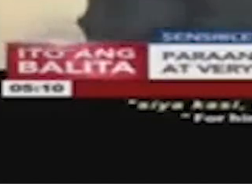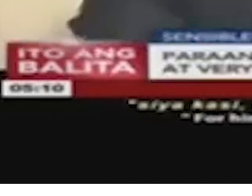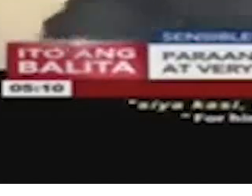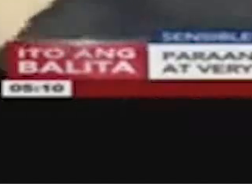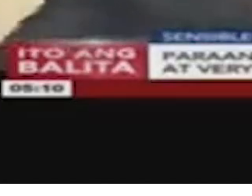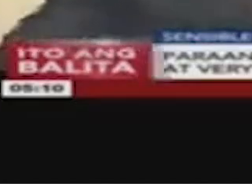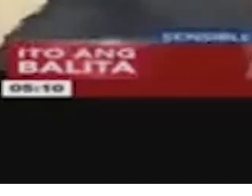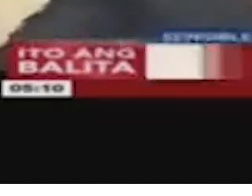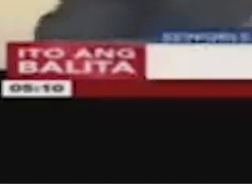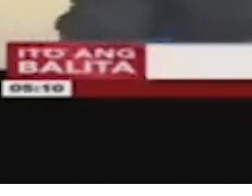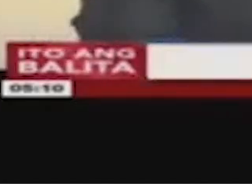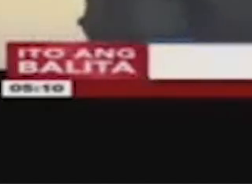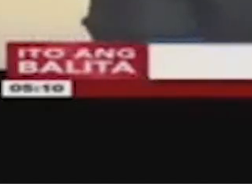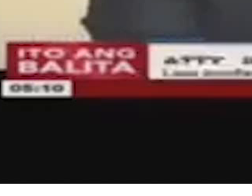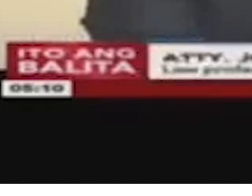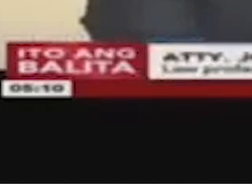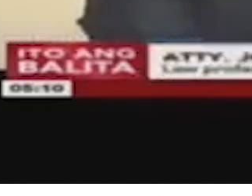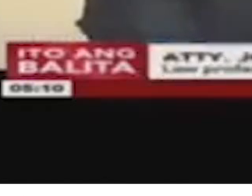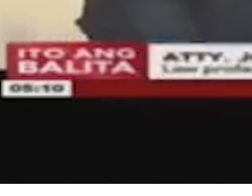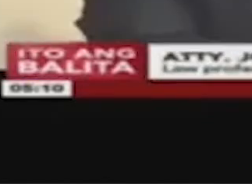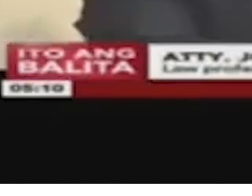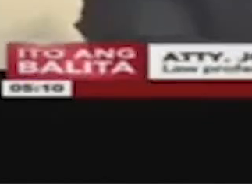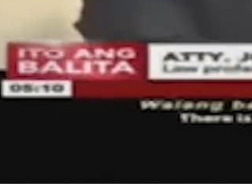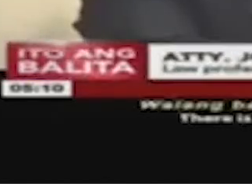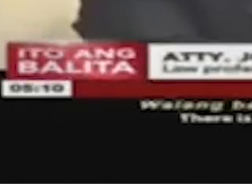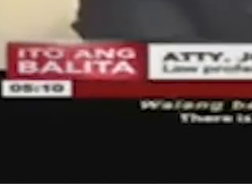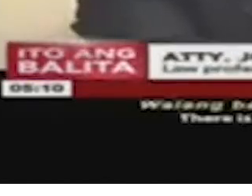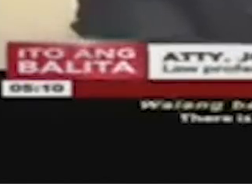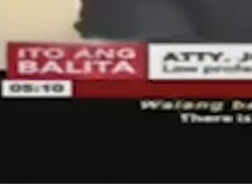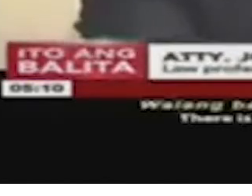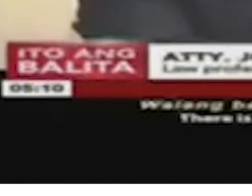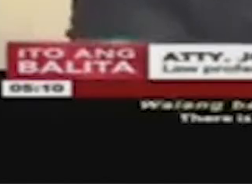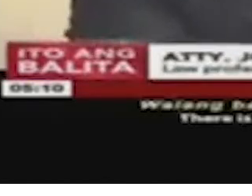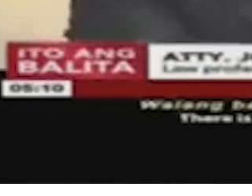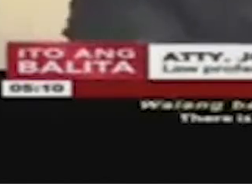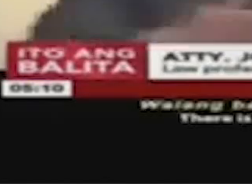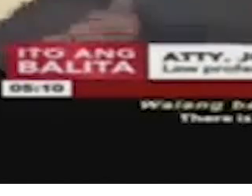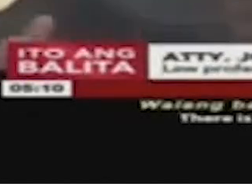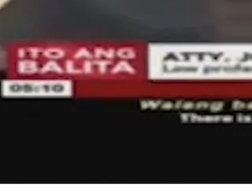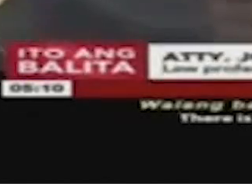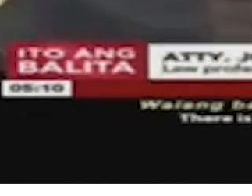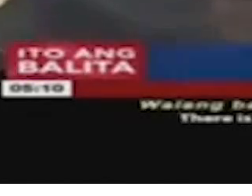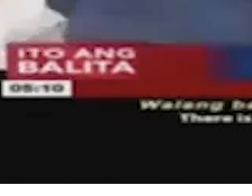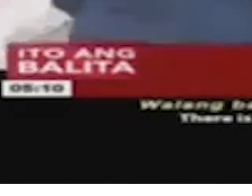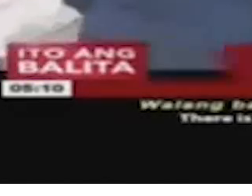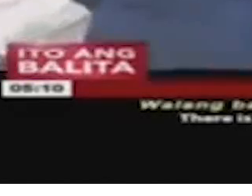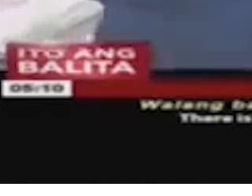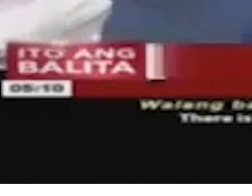So yun yung premise. Walang bagay, walang issue, walang nawala sa